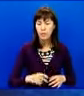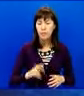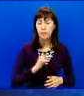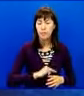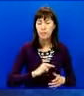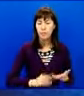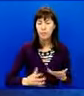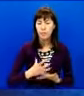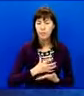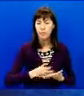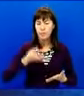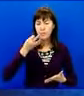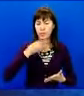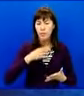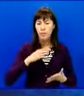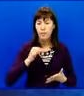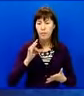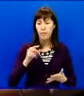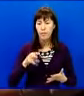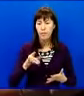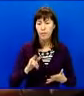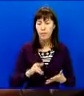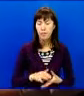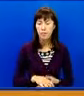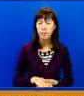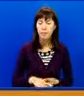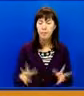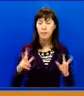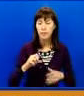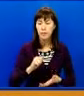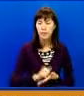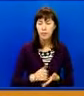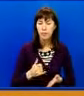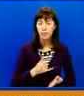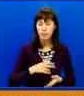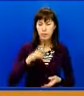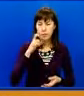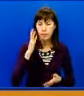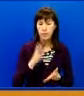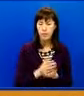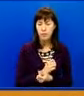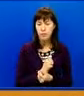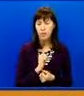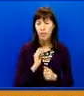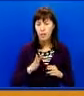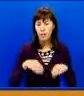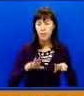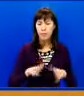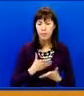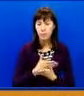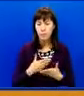занимавшихся сбором лекарственной фирулы. При проверке документов у иностранцев не оказалось разрешения на